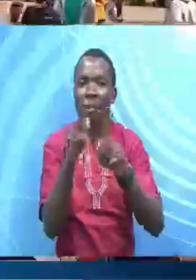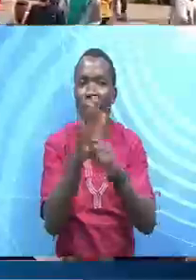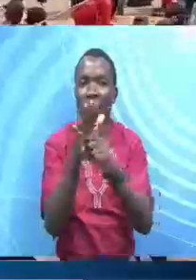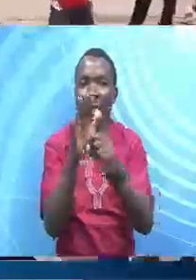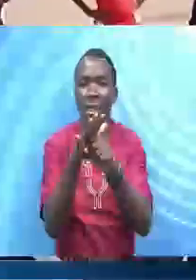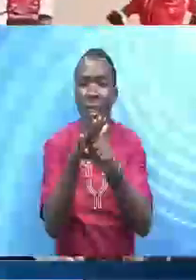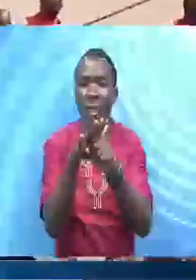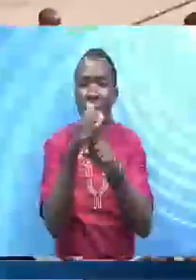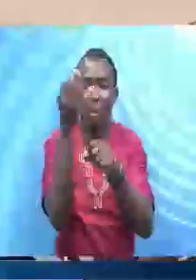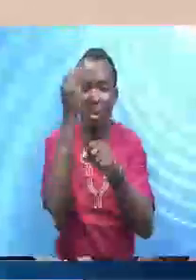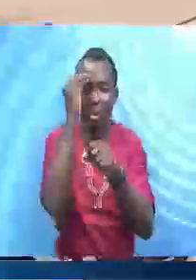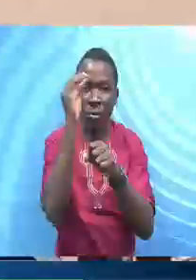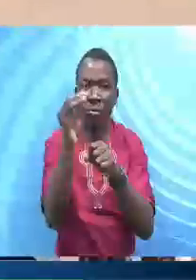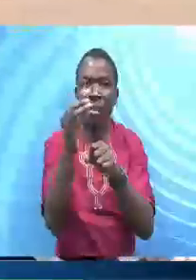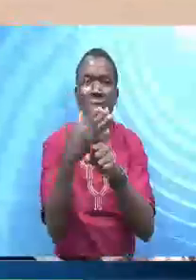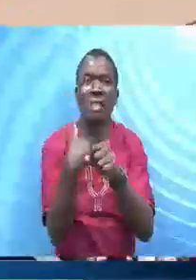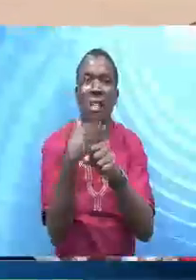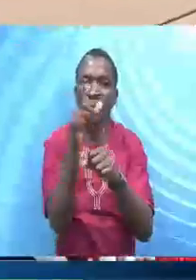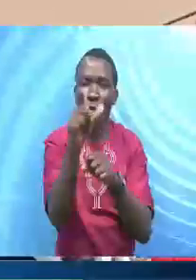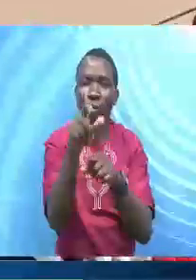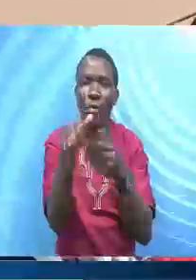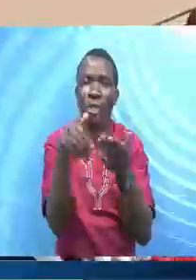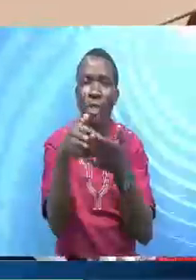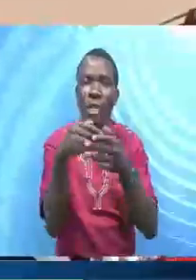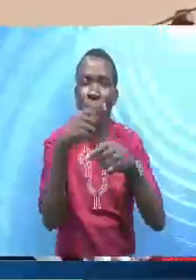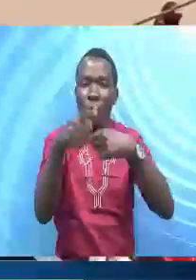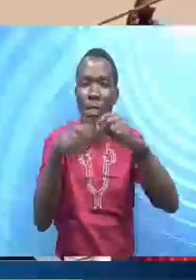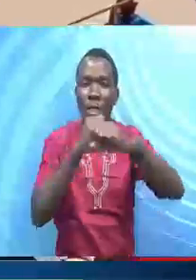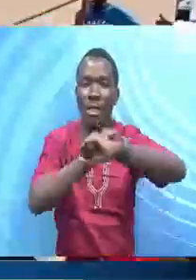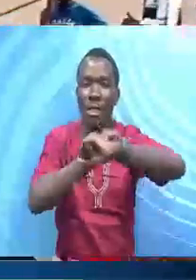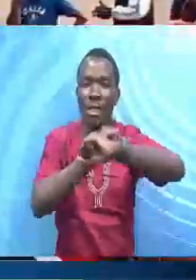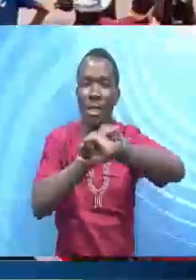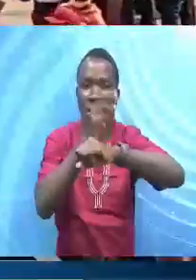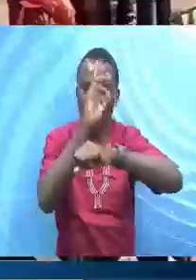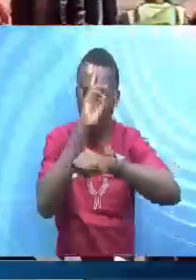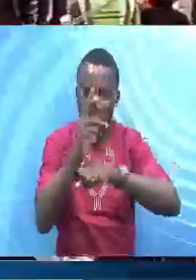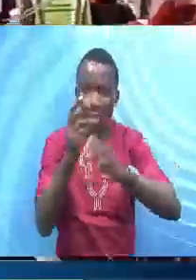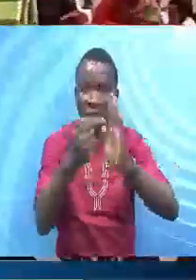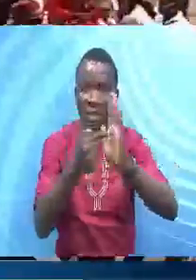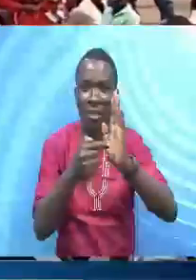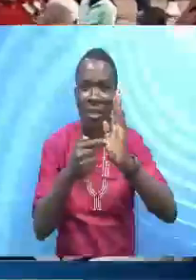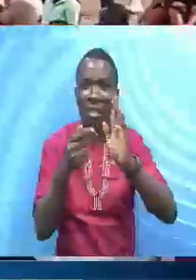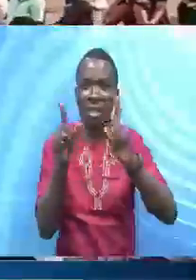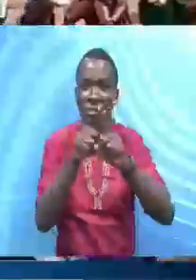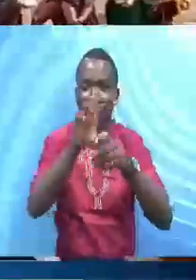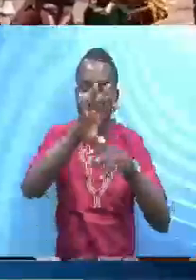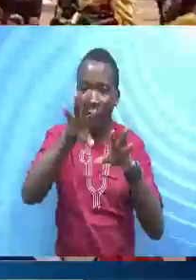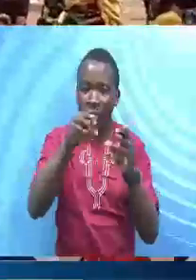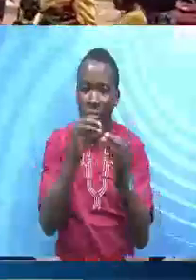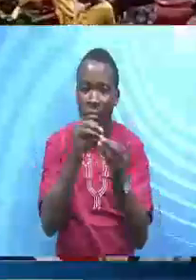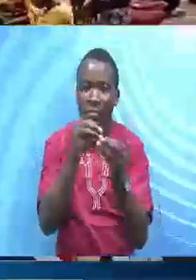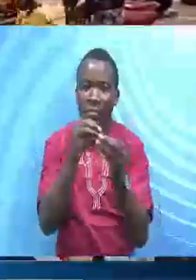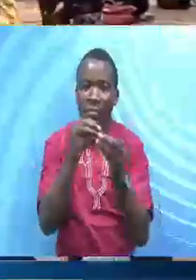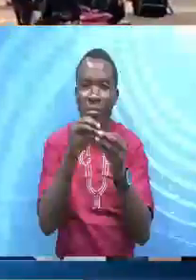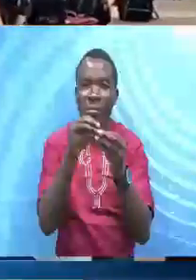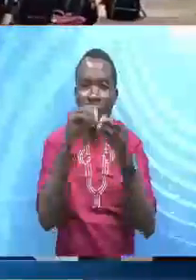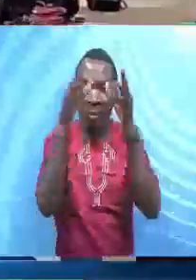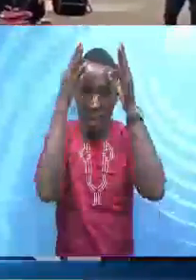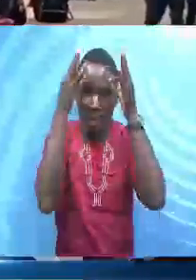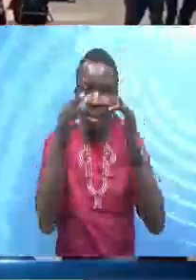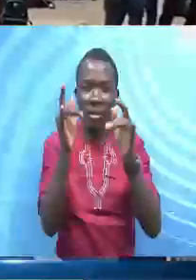rero ni ukugira ngo buri muntu wese akomeze yirinde yubahiriza amabwiriza nk'uko akubiye mu byemezo by'inama y'abaminisitiri